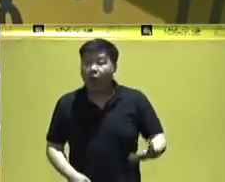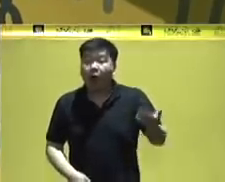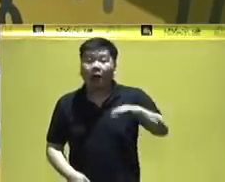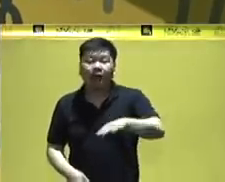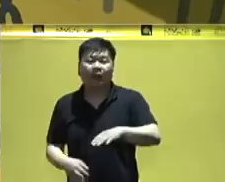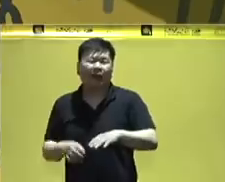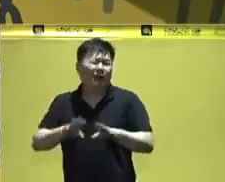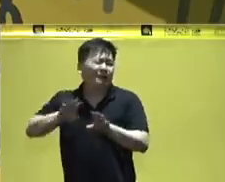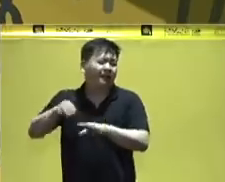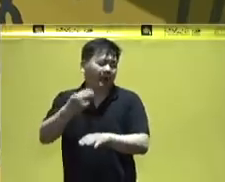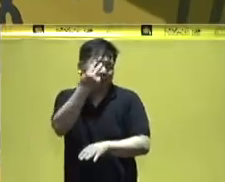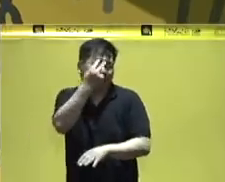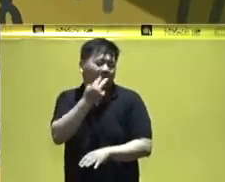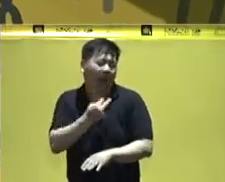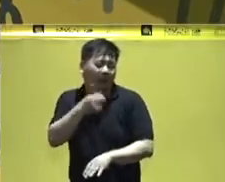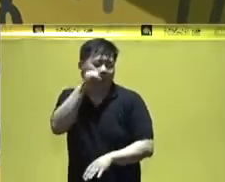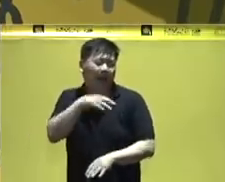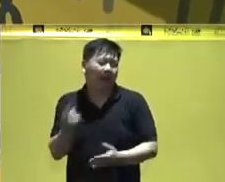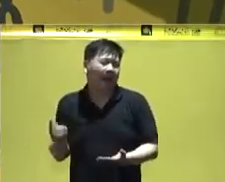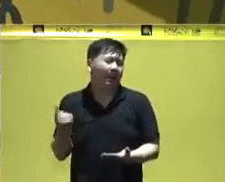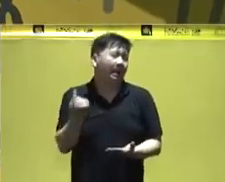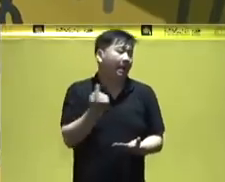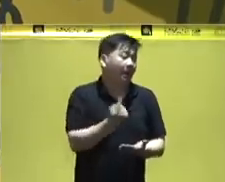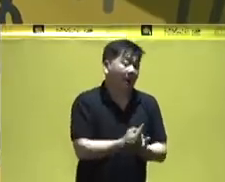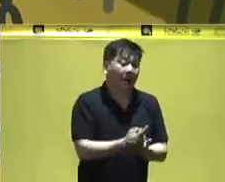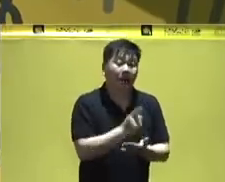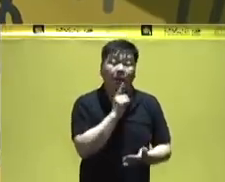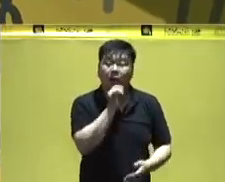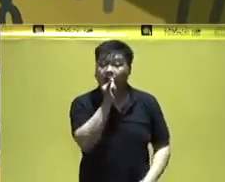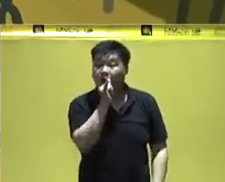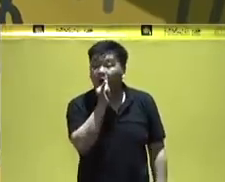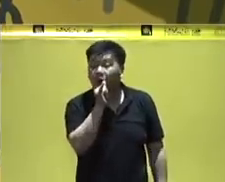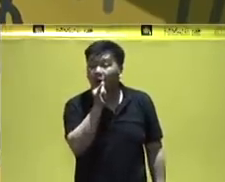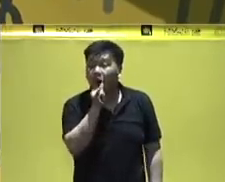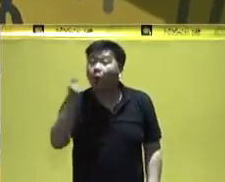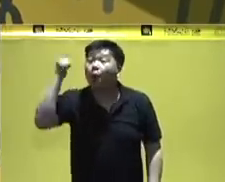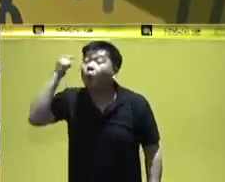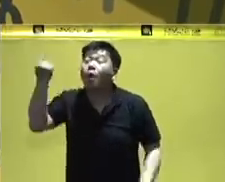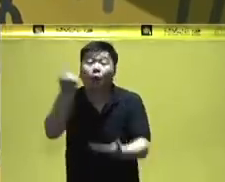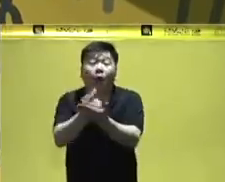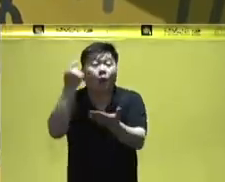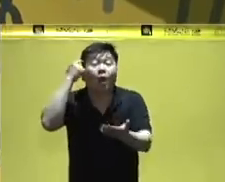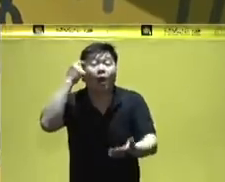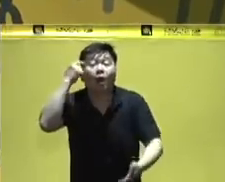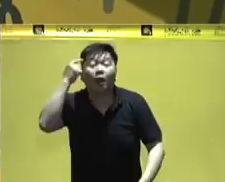유야무야 깔아뭉개고 그리고 5.18 행사 때 여기 오겠다는 거 아니에요. 뭐 하러 오겠어요.